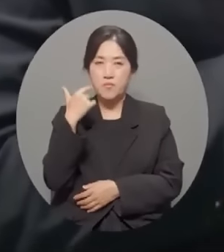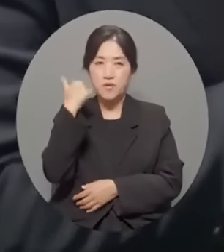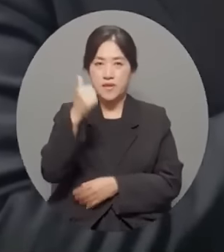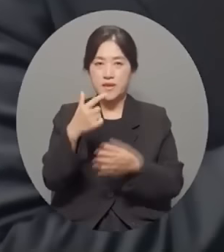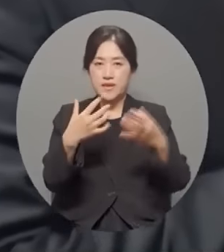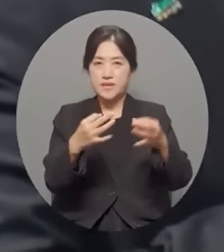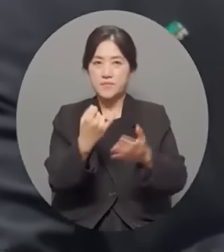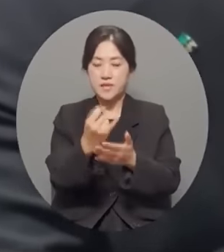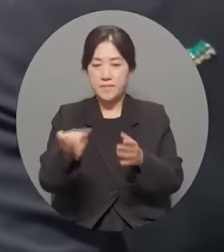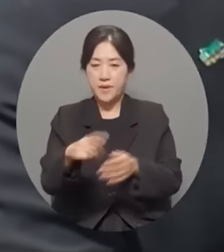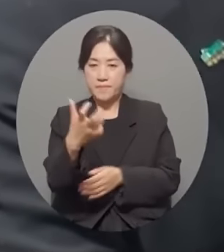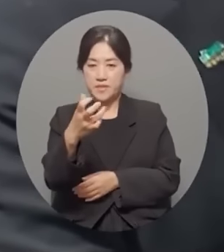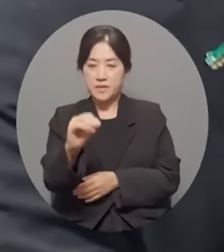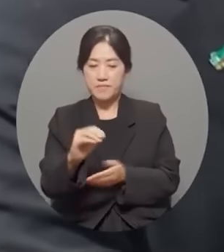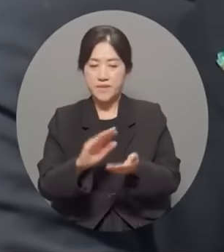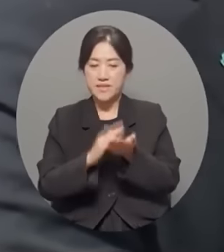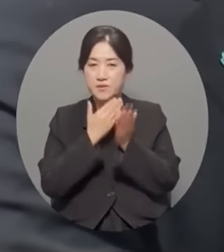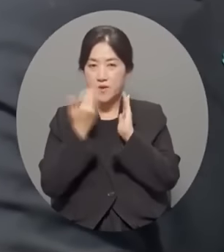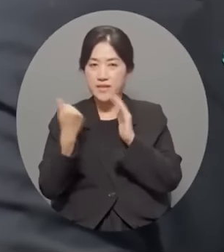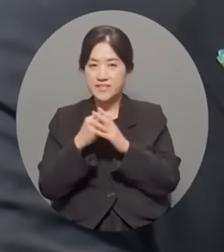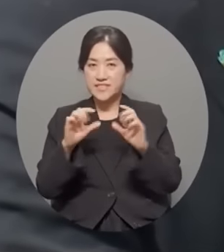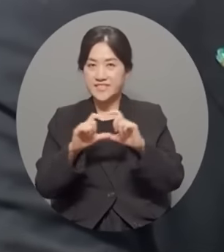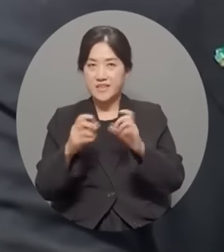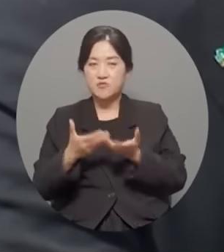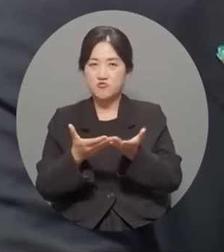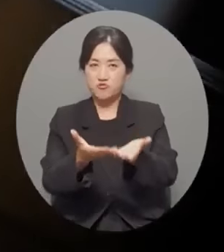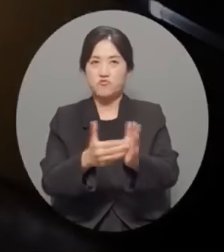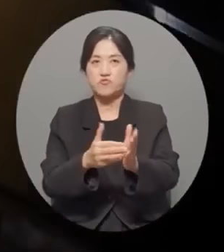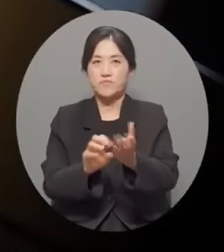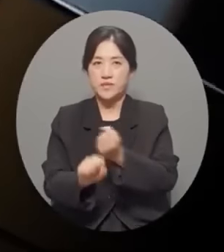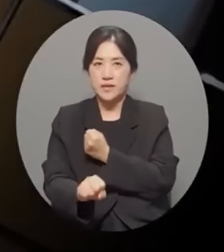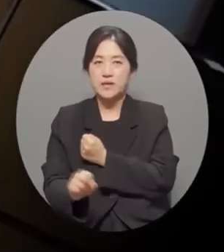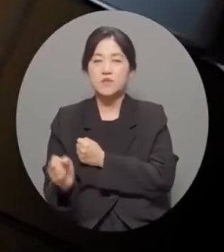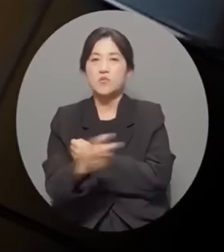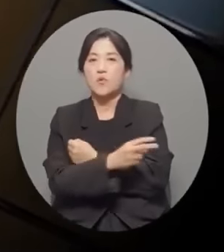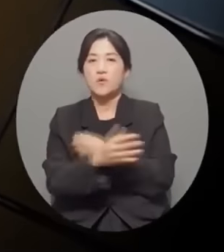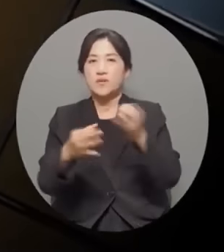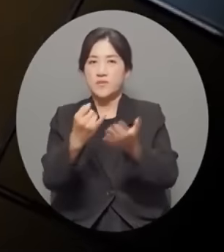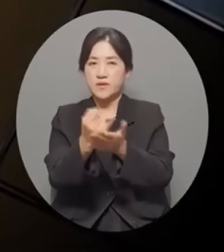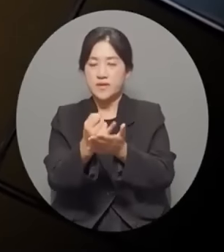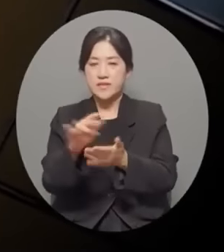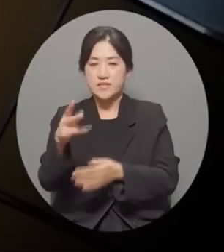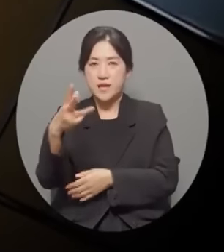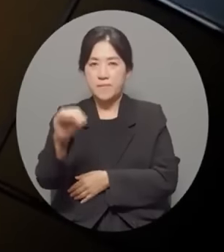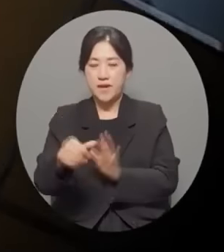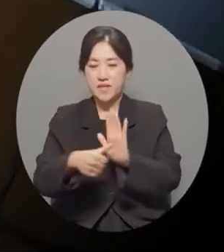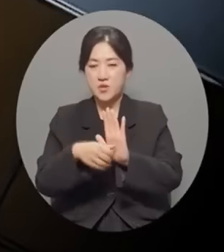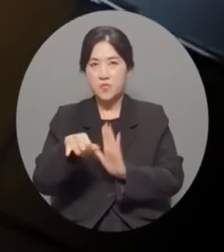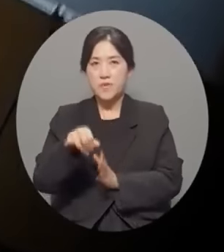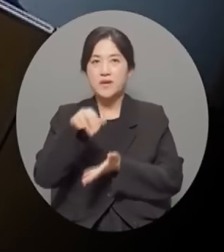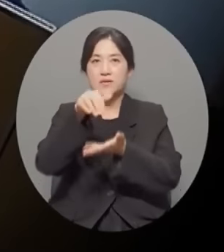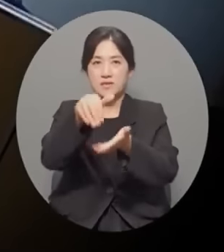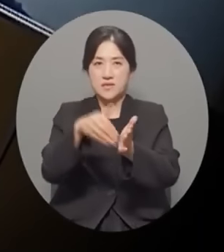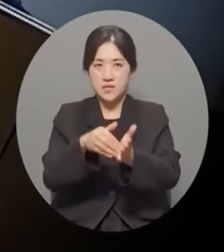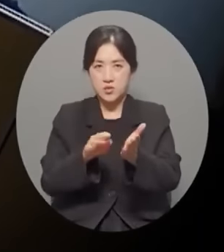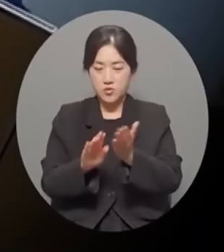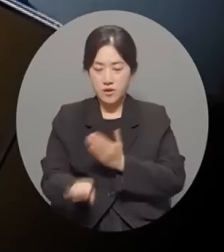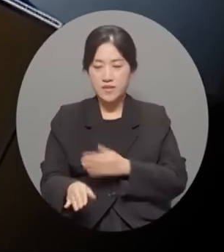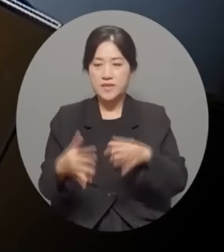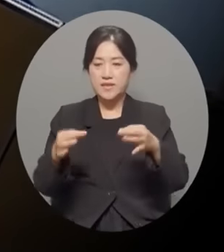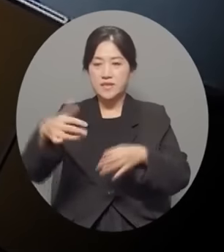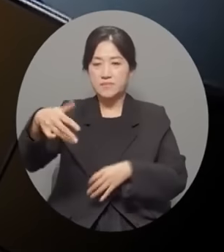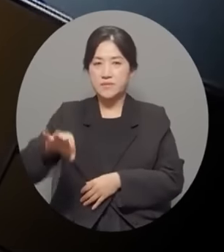원 상당의 샤넬 화장품을 준 직후라고 했습니다. 또 김 여사에게 300만 원짜리 디올백을 주고 나서는